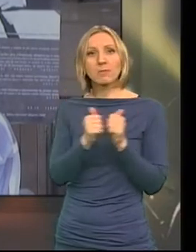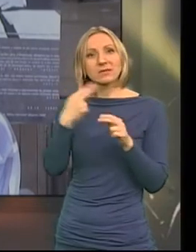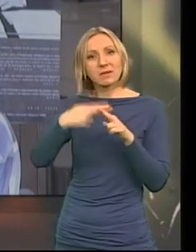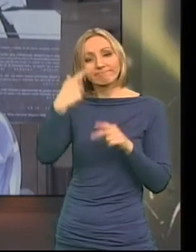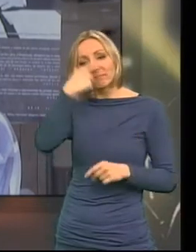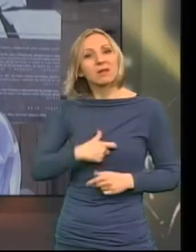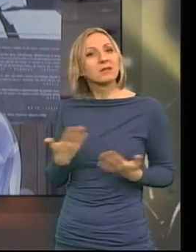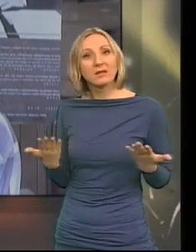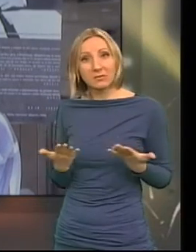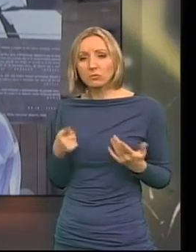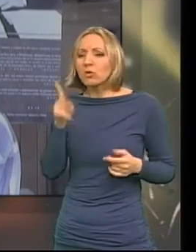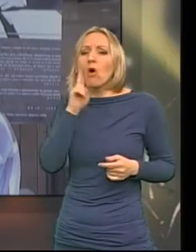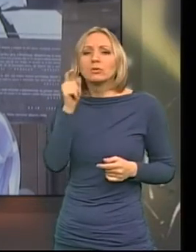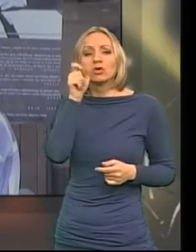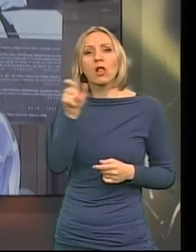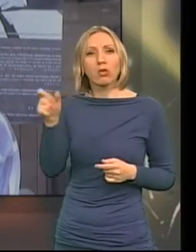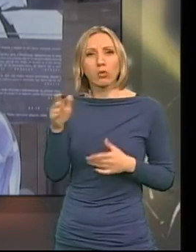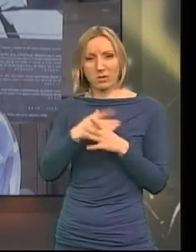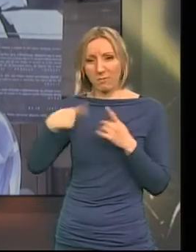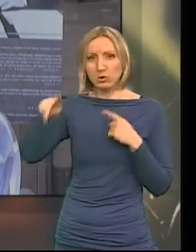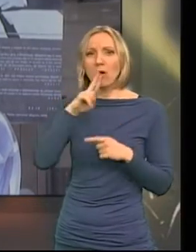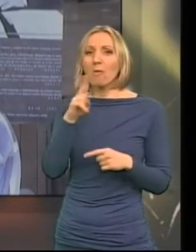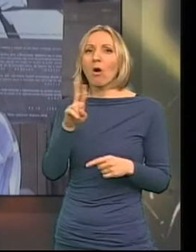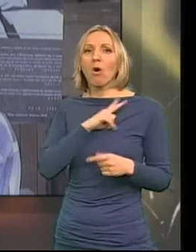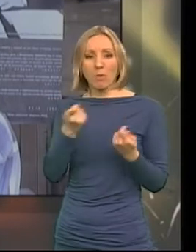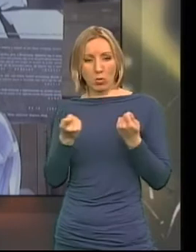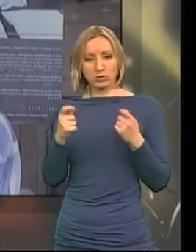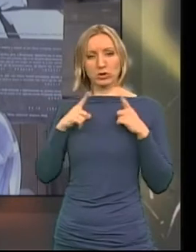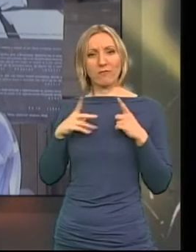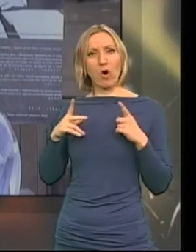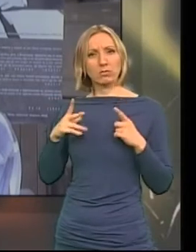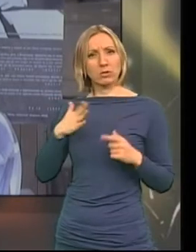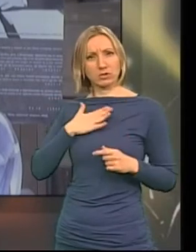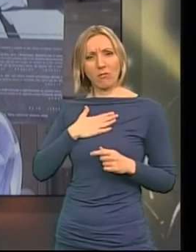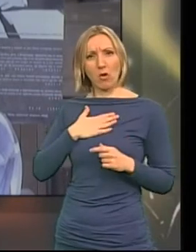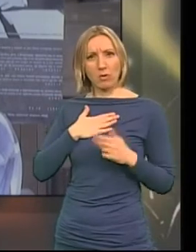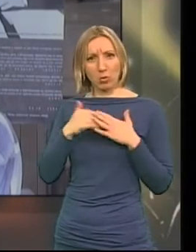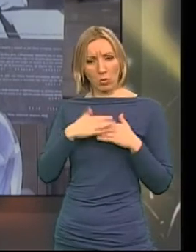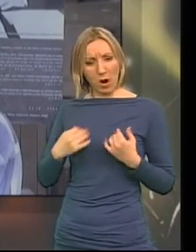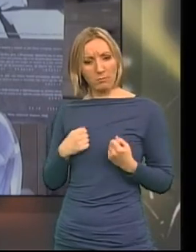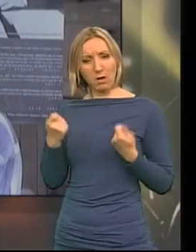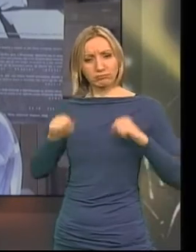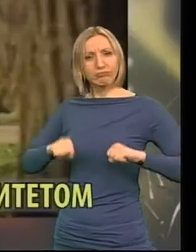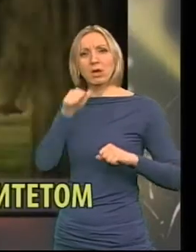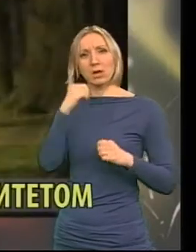identitetom su obični ljudi među nama koji drže uzde života u svojim rukama i inspirišu nas.